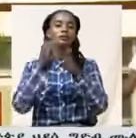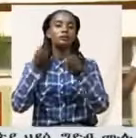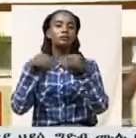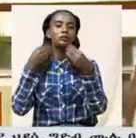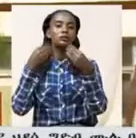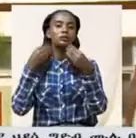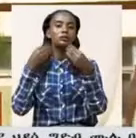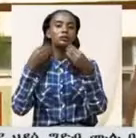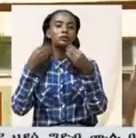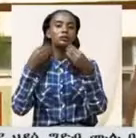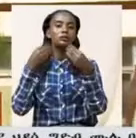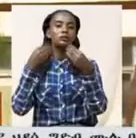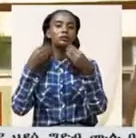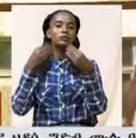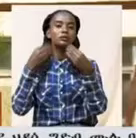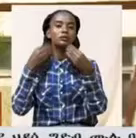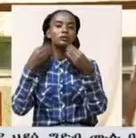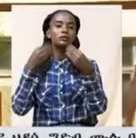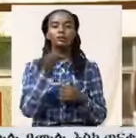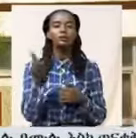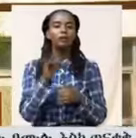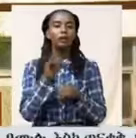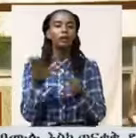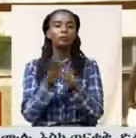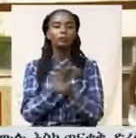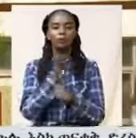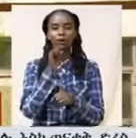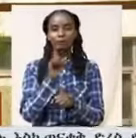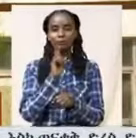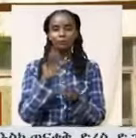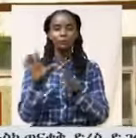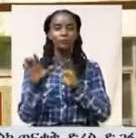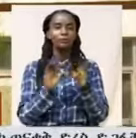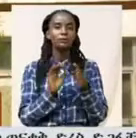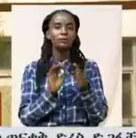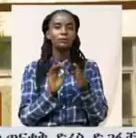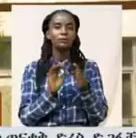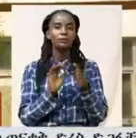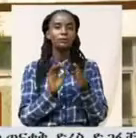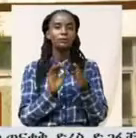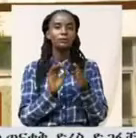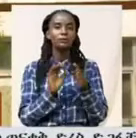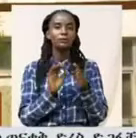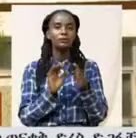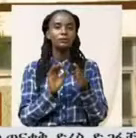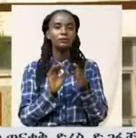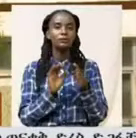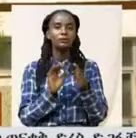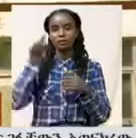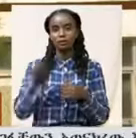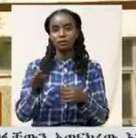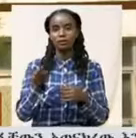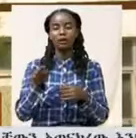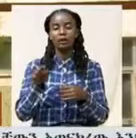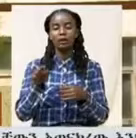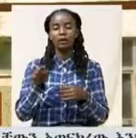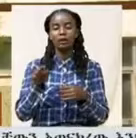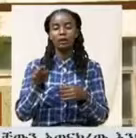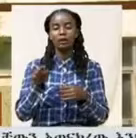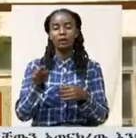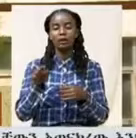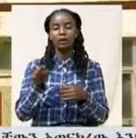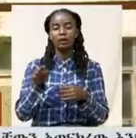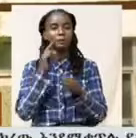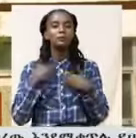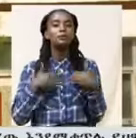ሽጦ ይበሉዋሉ። እነሱ እንዳይሞላ ነው የሚያደርጉት። እስካሁን ድረስ ባለው ሁኔታ መንግስት ያንም ከበር አድርጎ እየተሰራ ነው